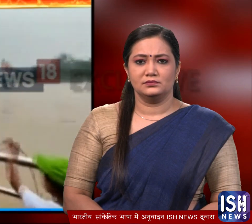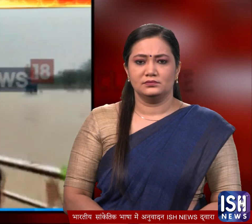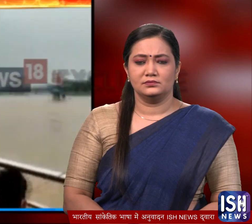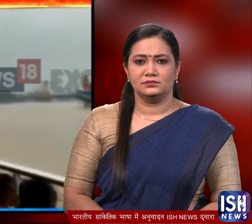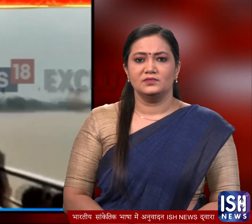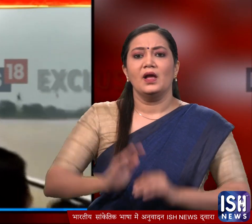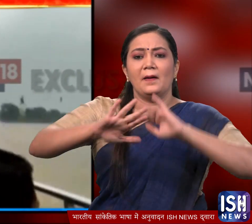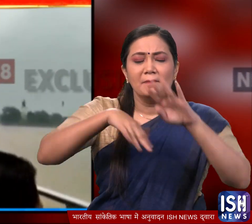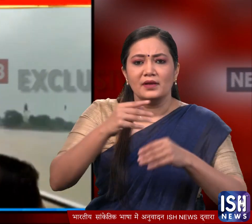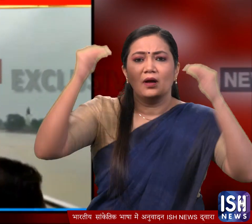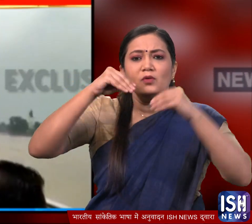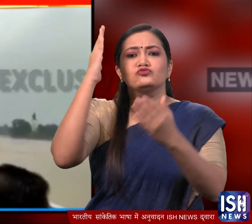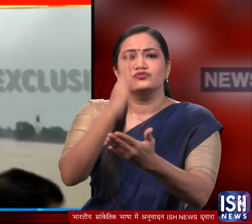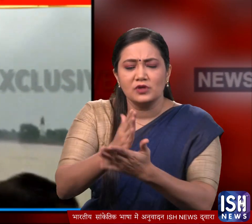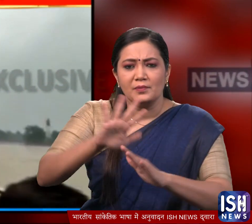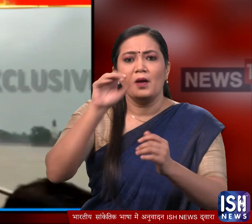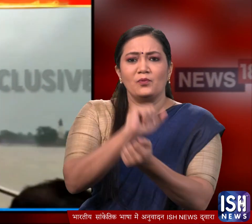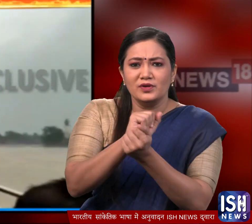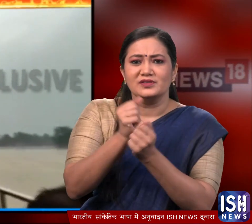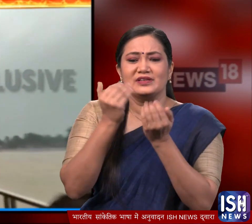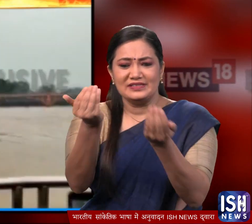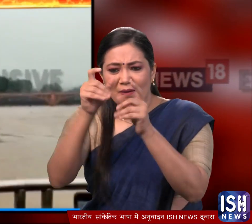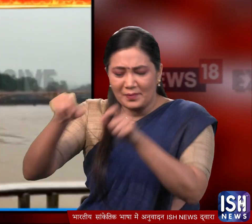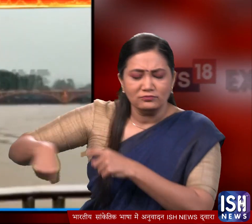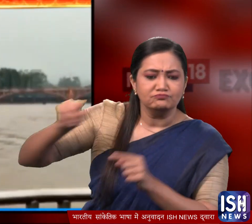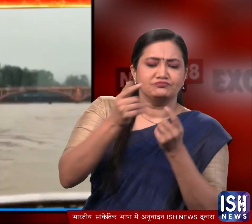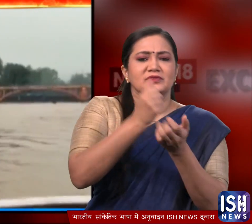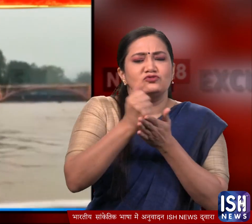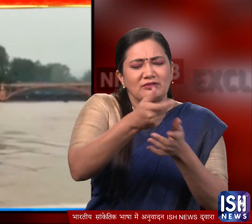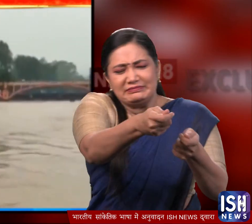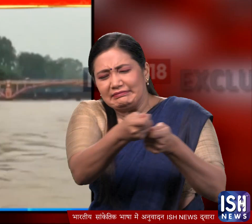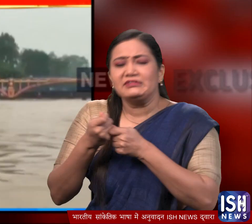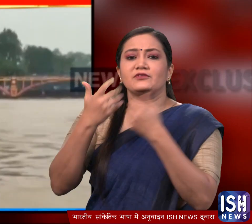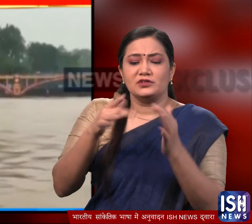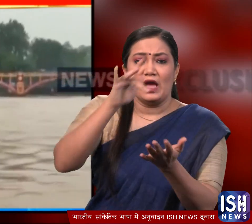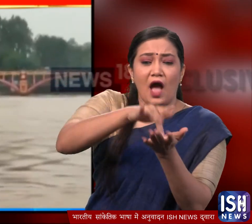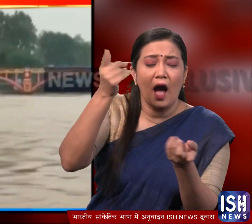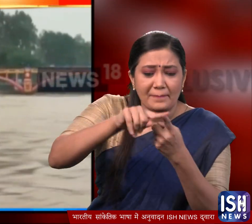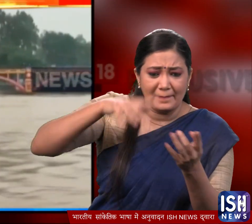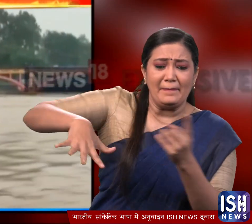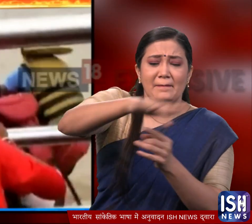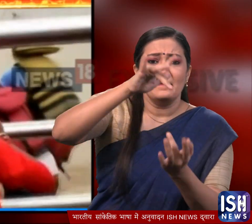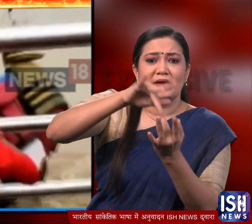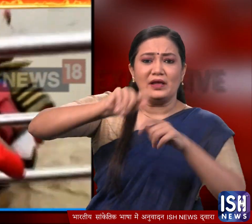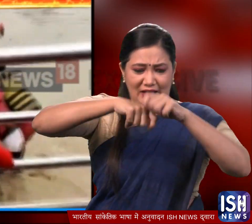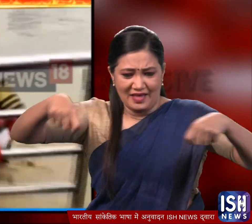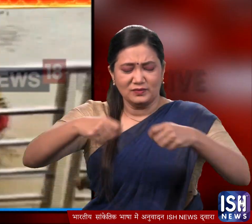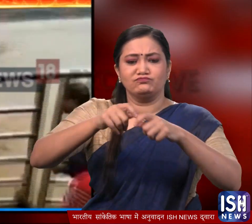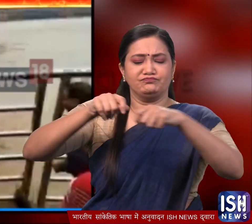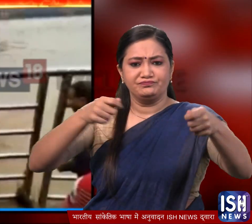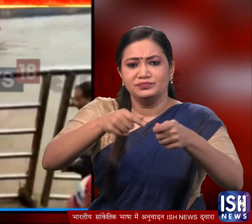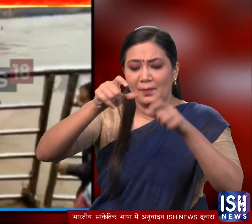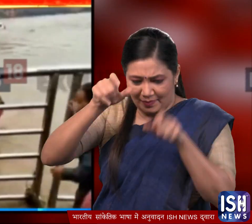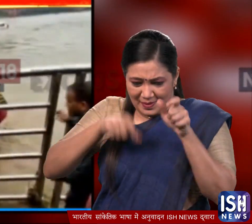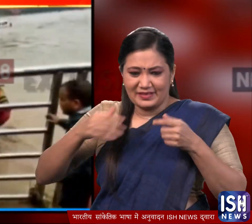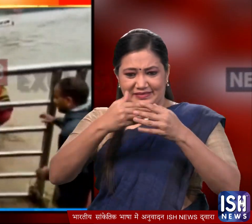बाद में बारिश थमी तो पुलिस और बचाव दल ने कार को निकालने की कोशिश की। नदी के बीचों बीच फंसी कार पर एक रस्सी बांधी गई और किनारे खड़े लोगों